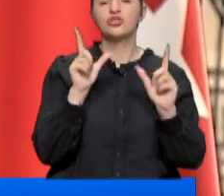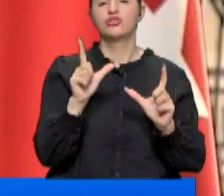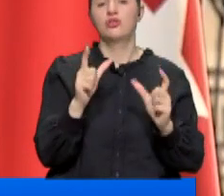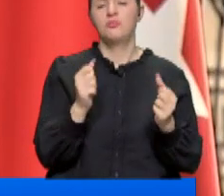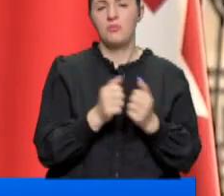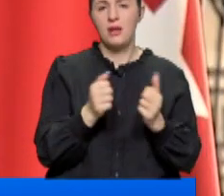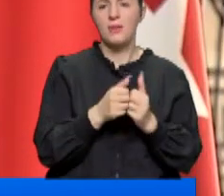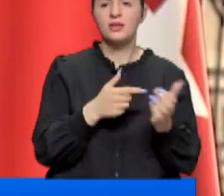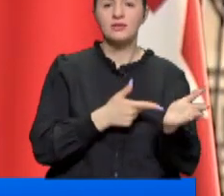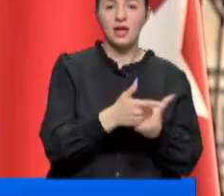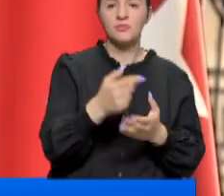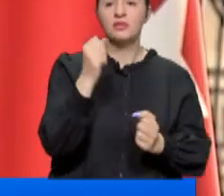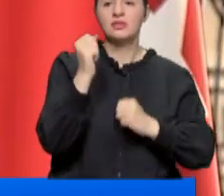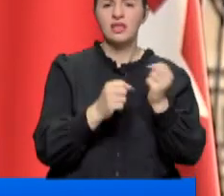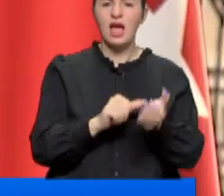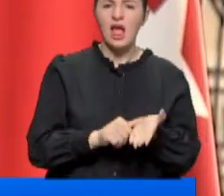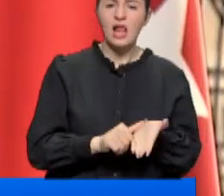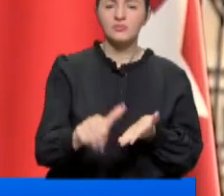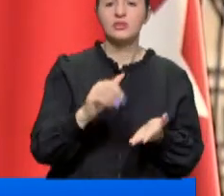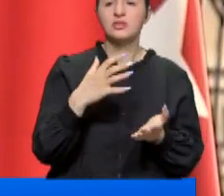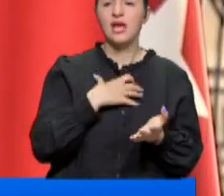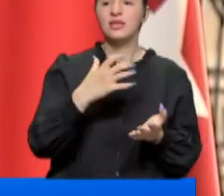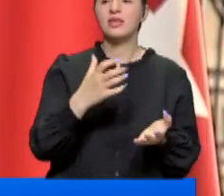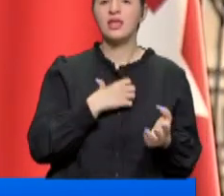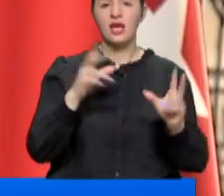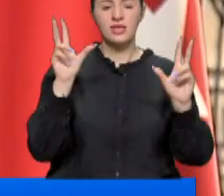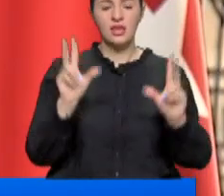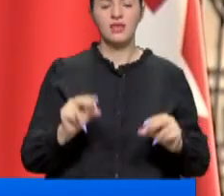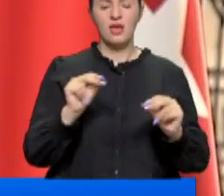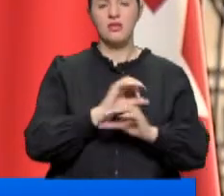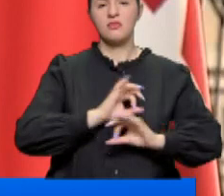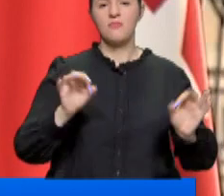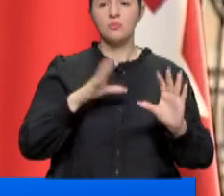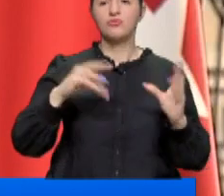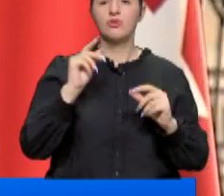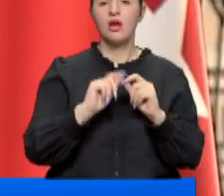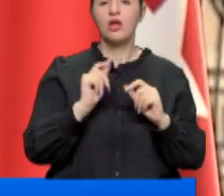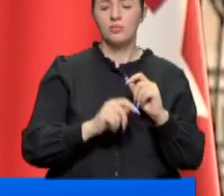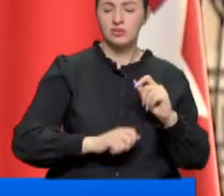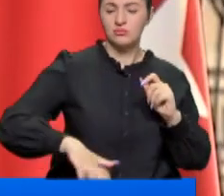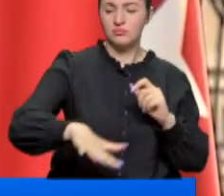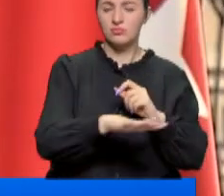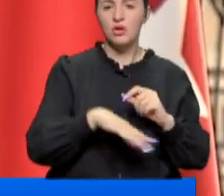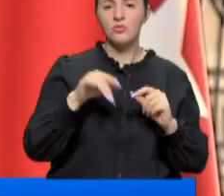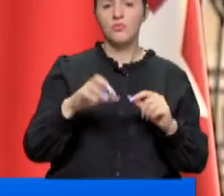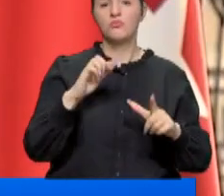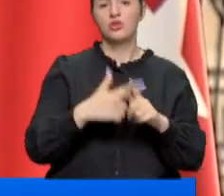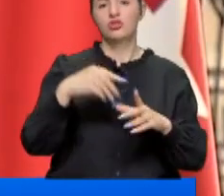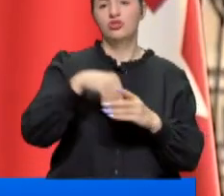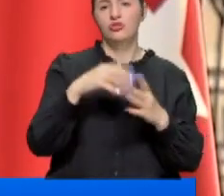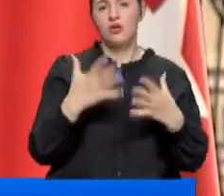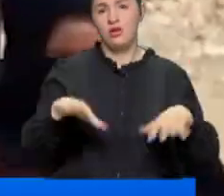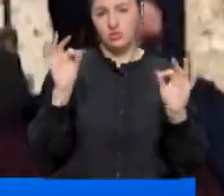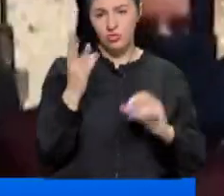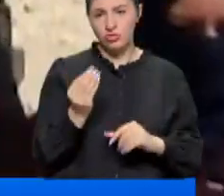ihtiyaçlarıyla tarımdan sanayiye kadar kendi kendine yeterli tüm ekonomik altyapı Bu projenin